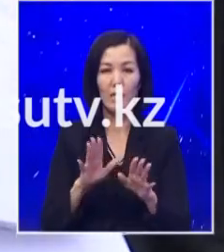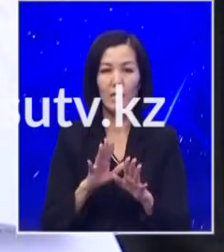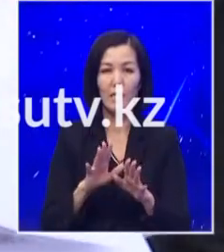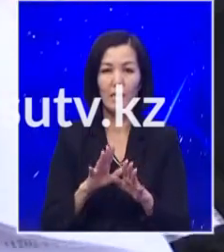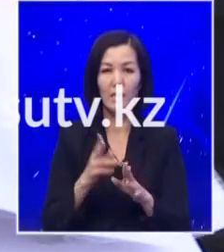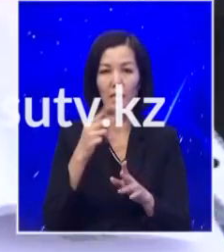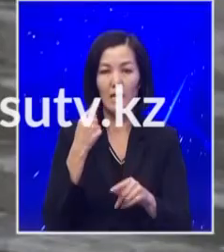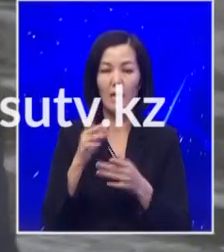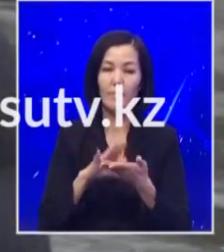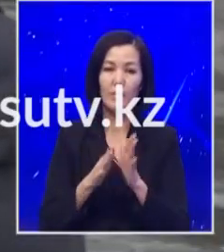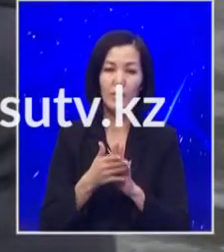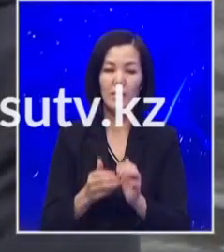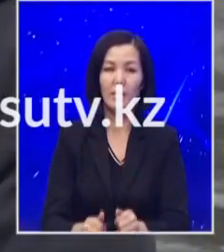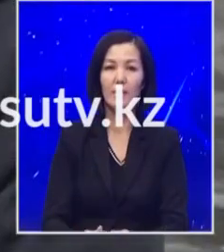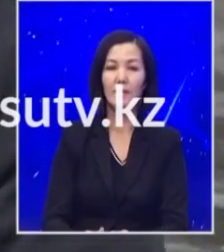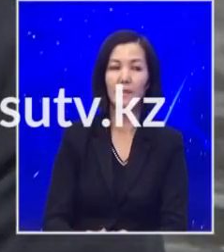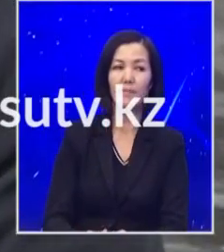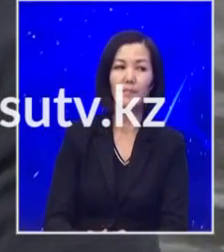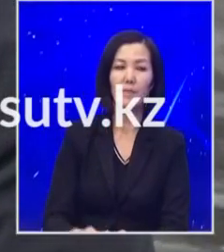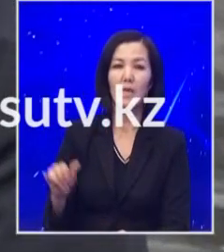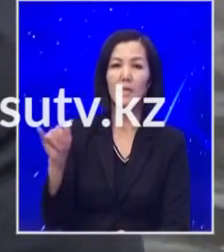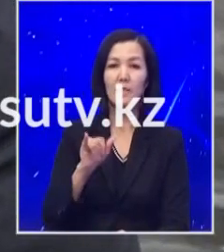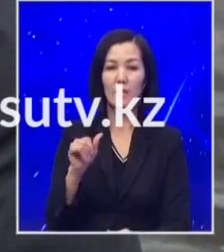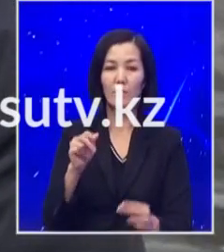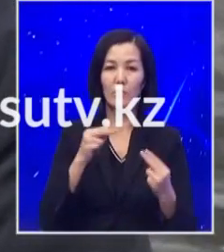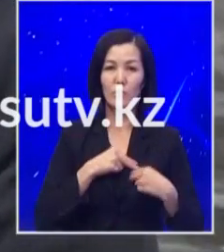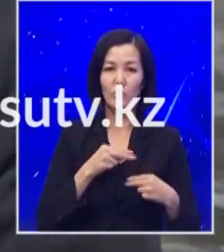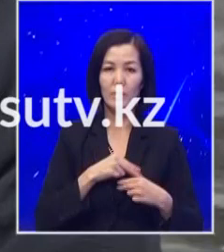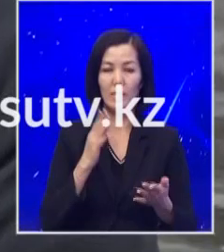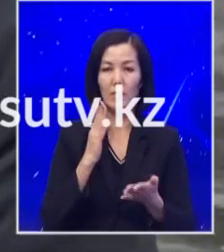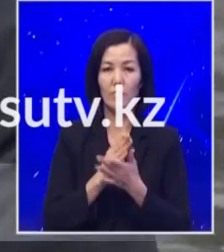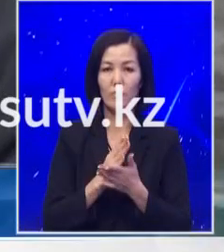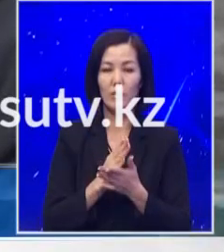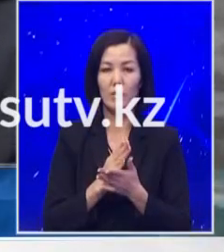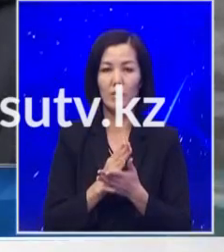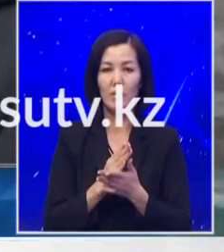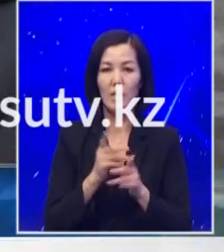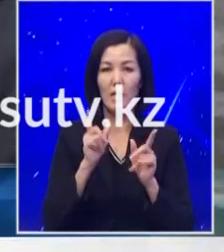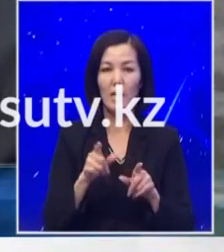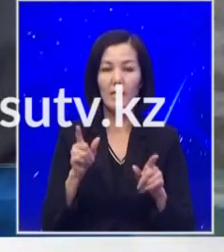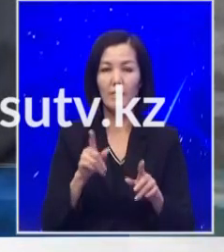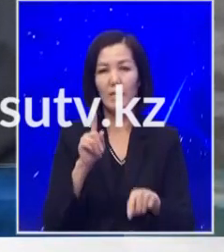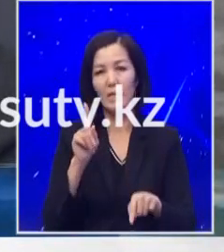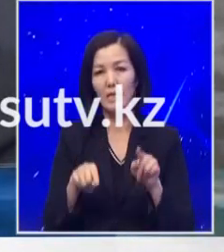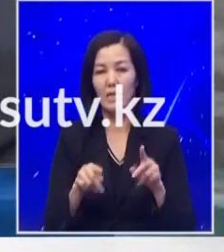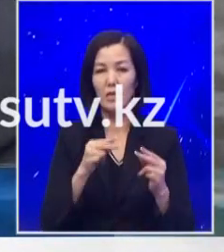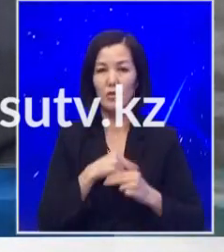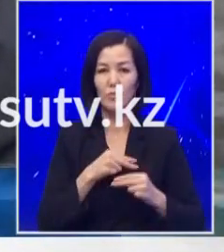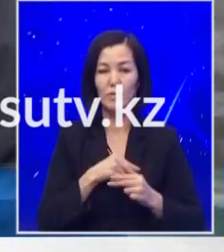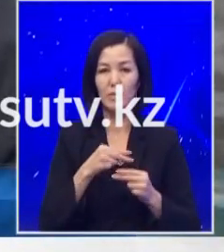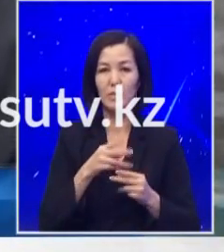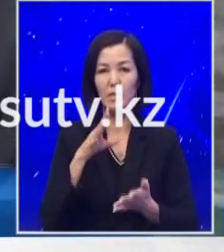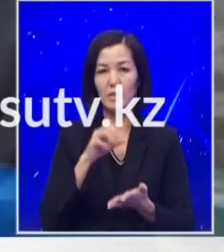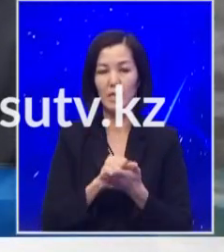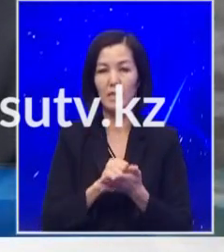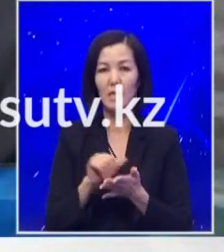қалыпты жағдай. Сенбі күндерде жұмыс жасататын болып жатырмыз екпе пункттарын, өйткені адамдар келе жұмыста болып шыға алмайтындар сенбі күні